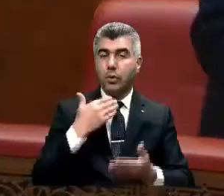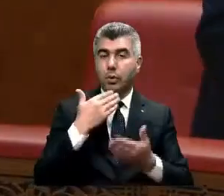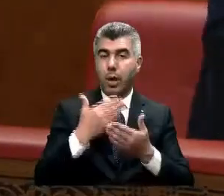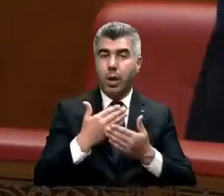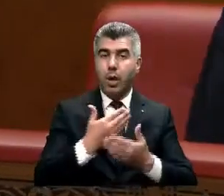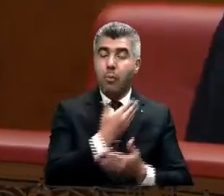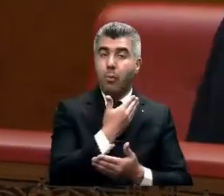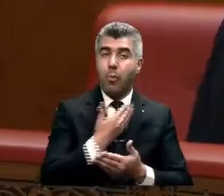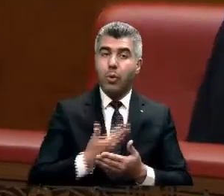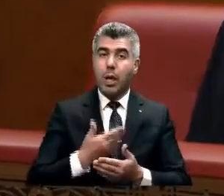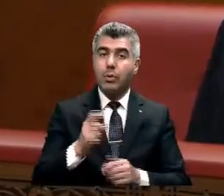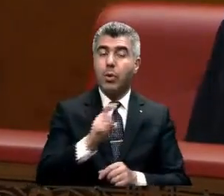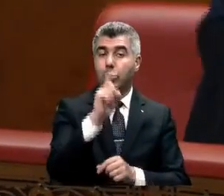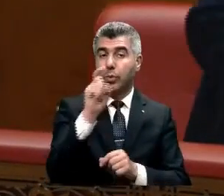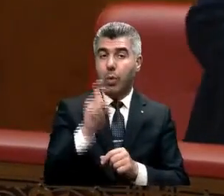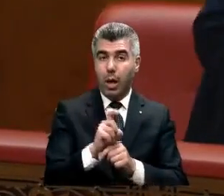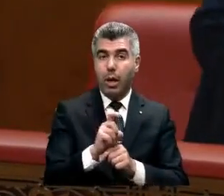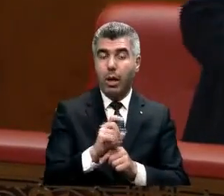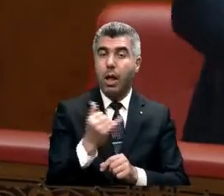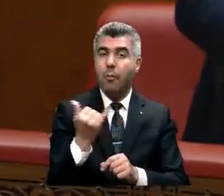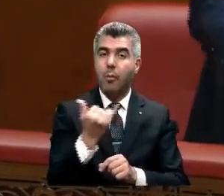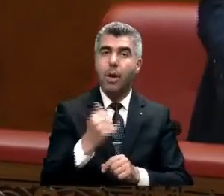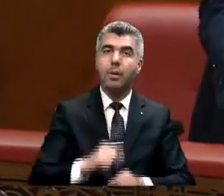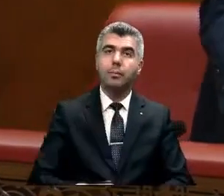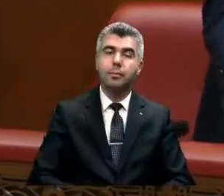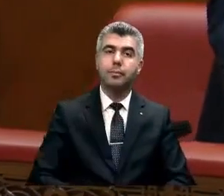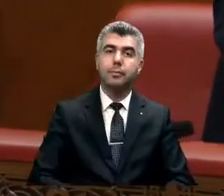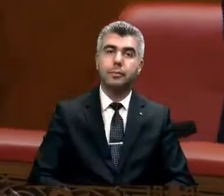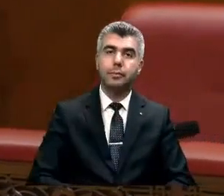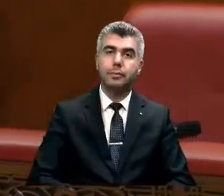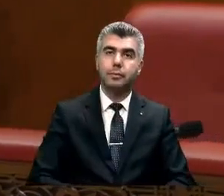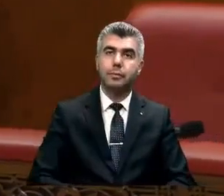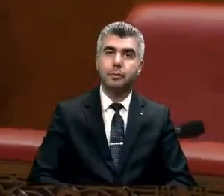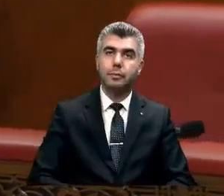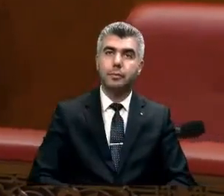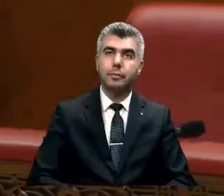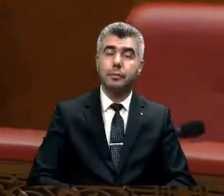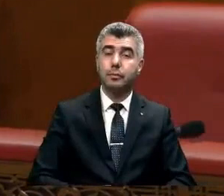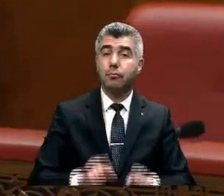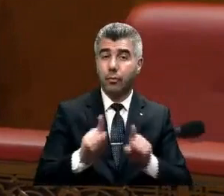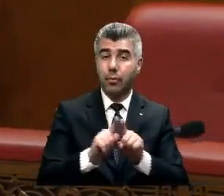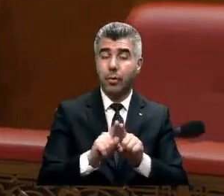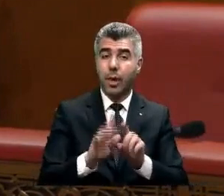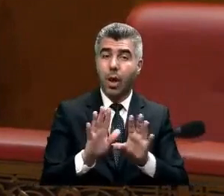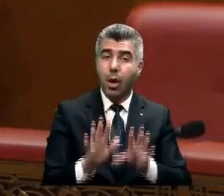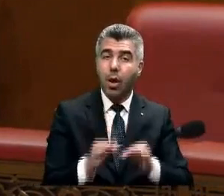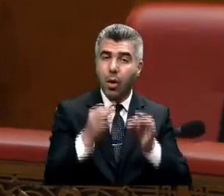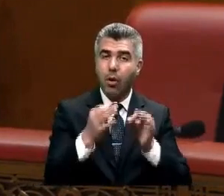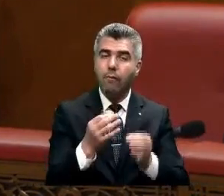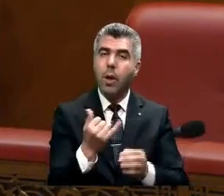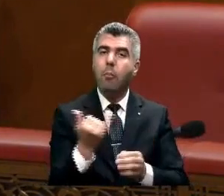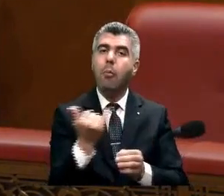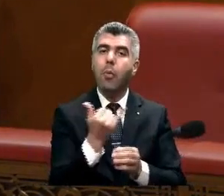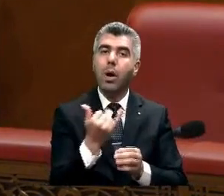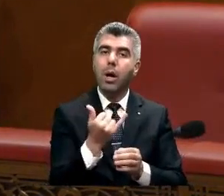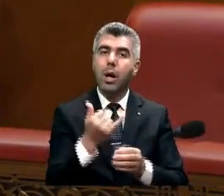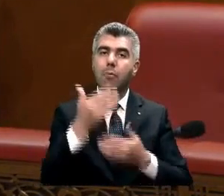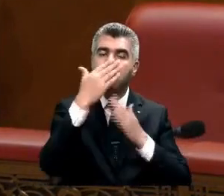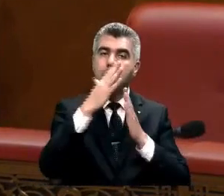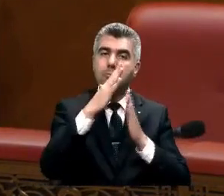جزيلا سيد المستشار على هذا السؤال الهام. هذه العمليات تكتسي أهمية بالغة في بلادنا،